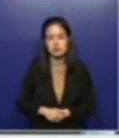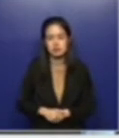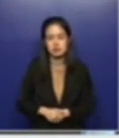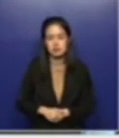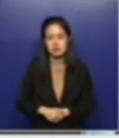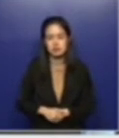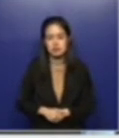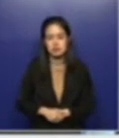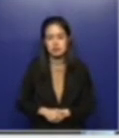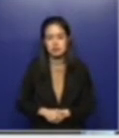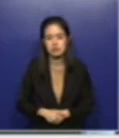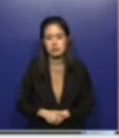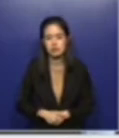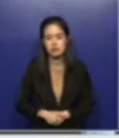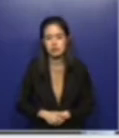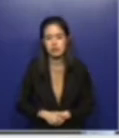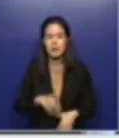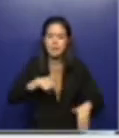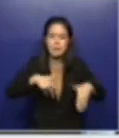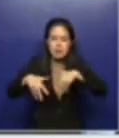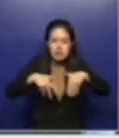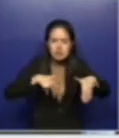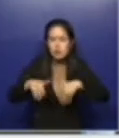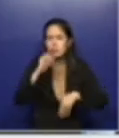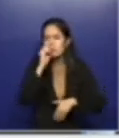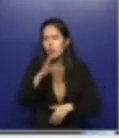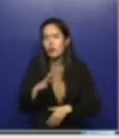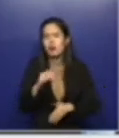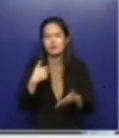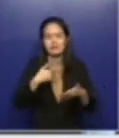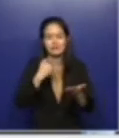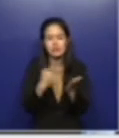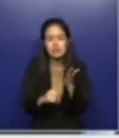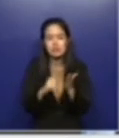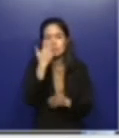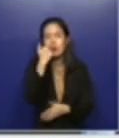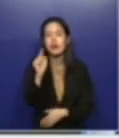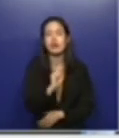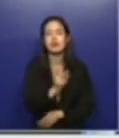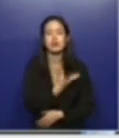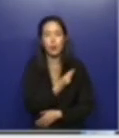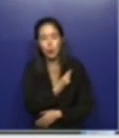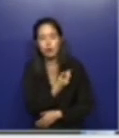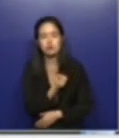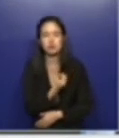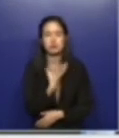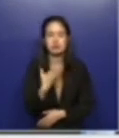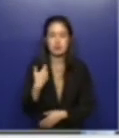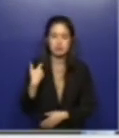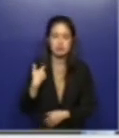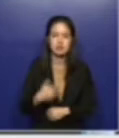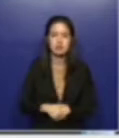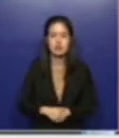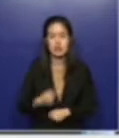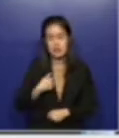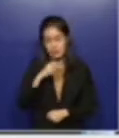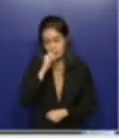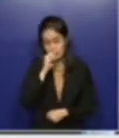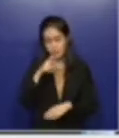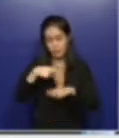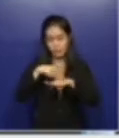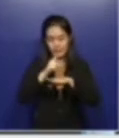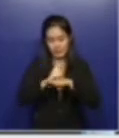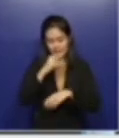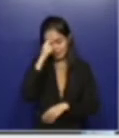ไปโทษว่าประชาชนตื่นตระหนกท่านประธานครับ ผมเองกราบเรียนมาท่านประธานด้วยความเคารพนี่คือเ